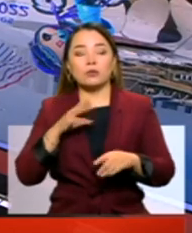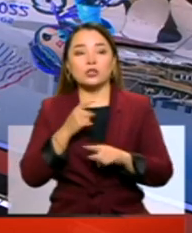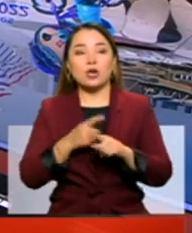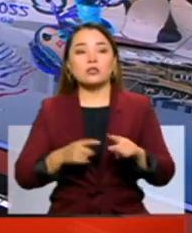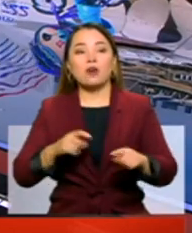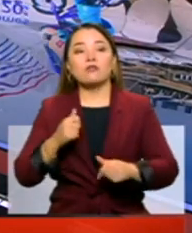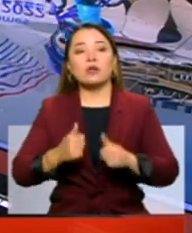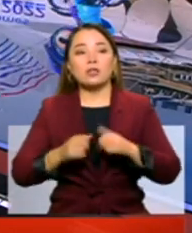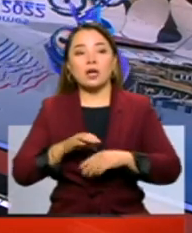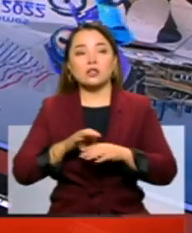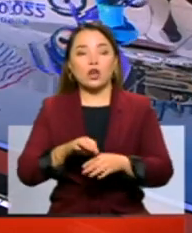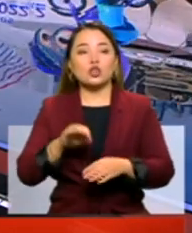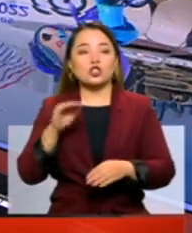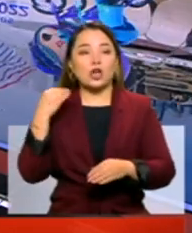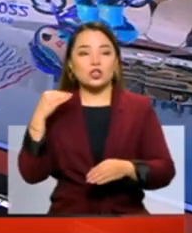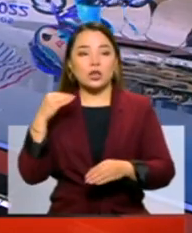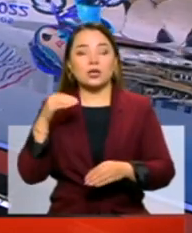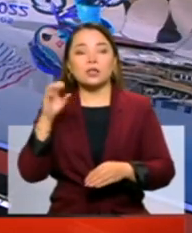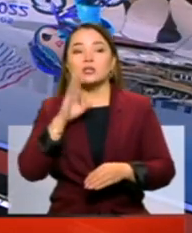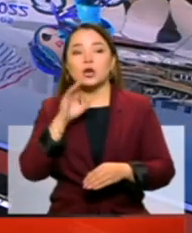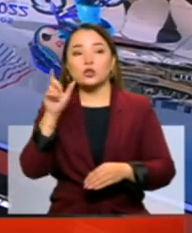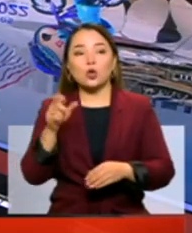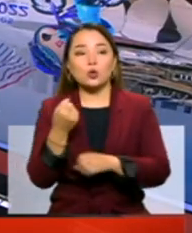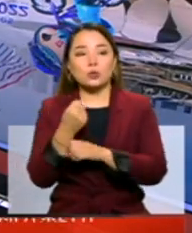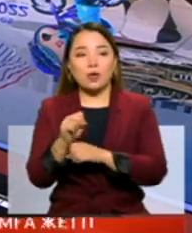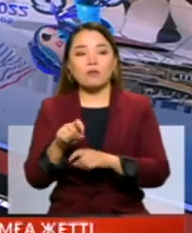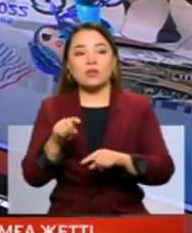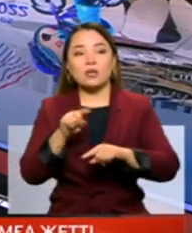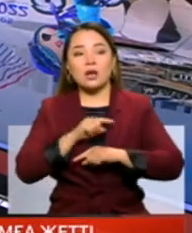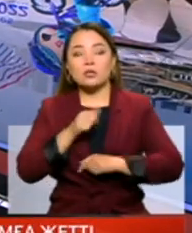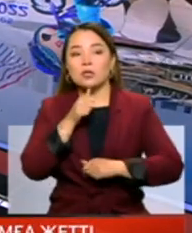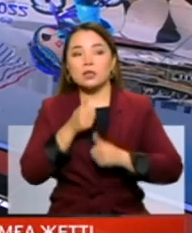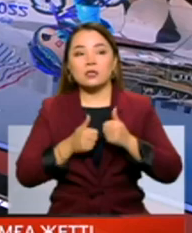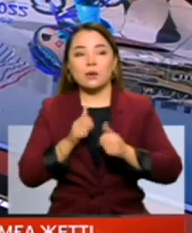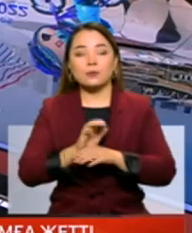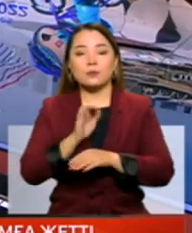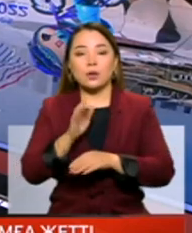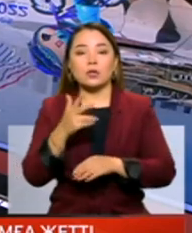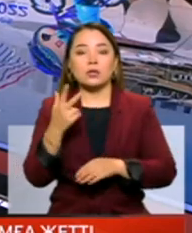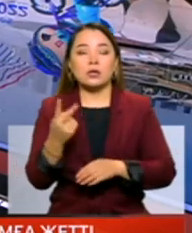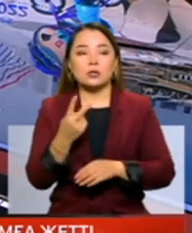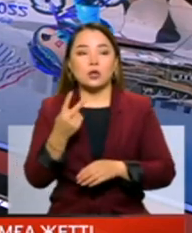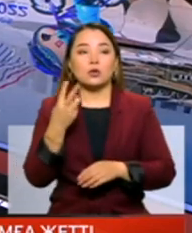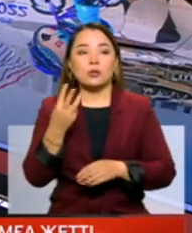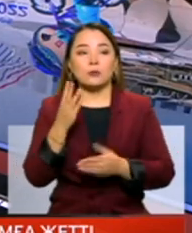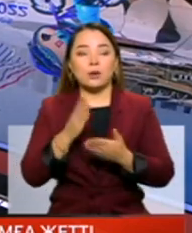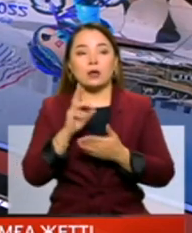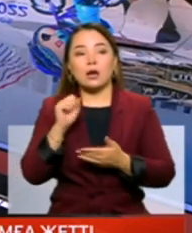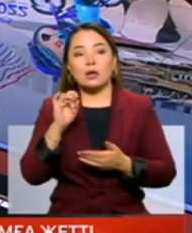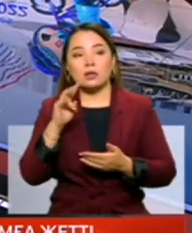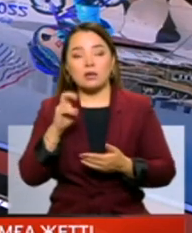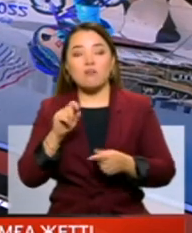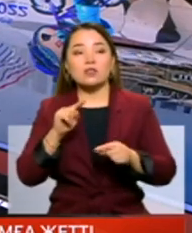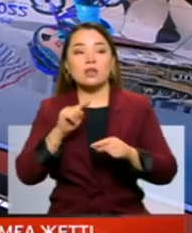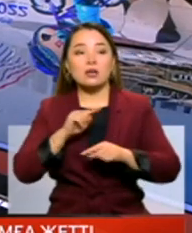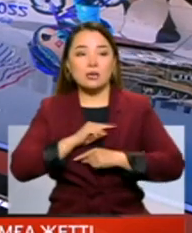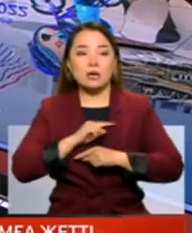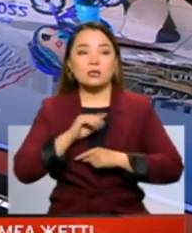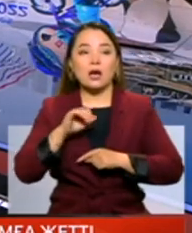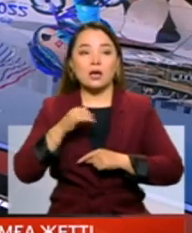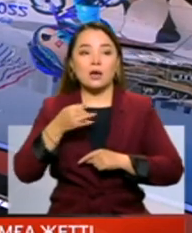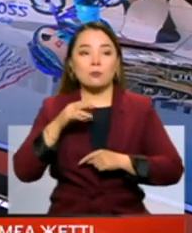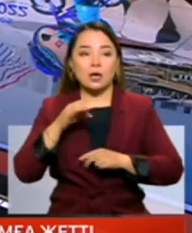финалда тәжік қызын ұттып, финалға жолдама алды. Төрешілер 3-2 есебін тіркеді. Енді Карина финалда